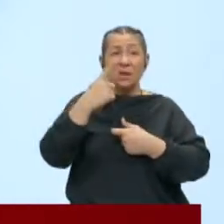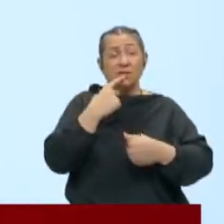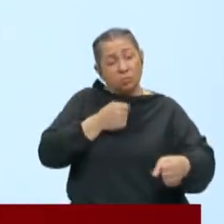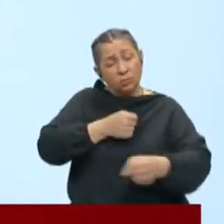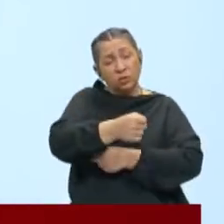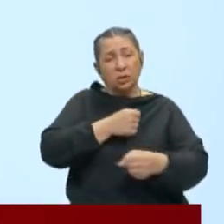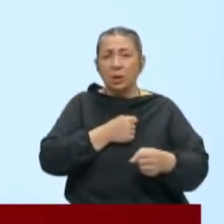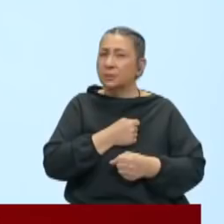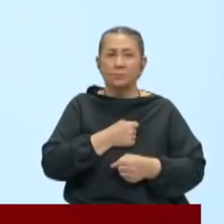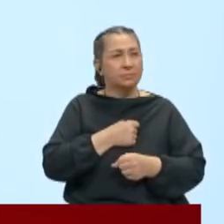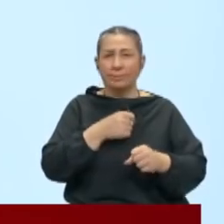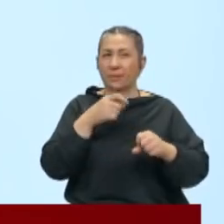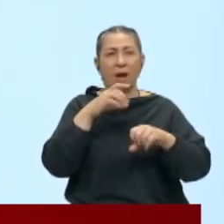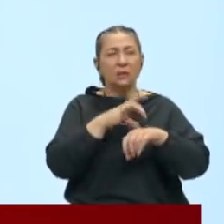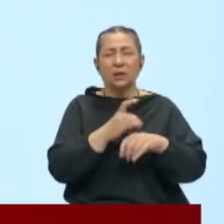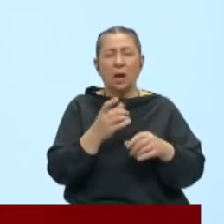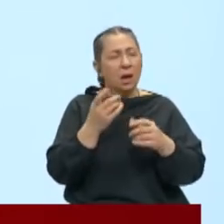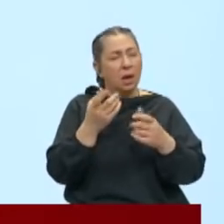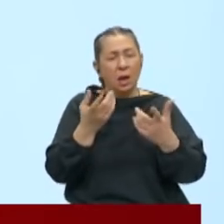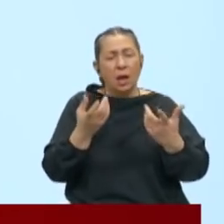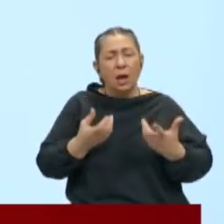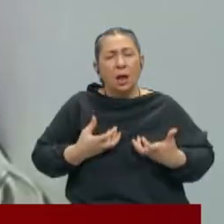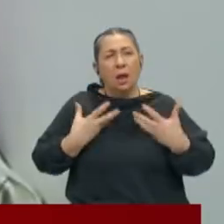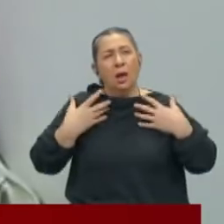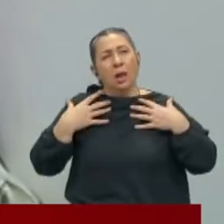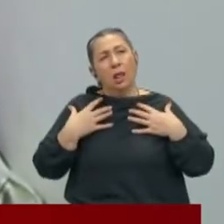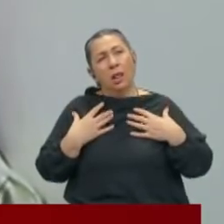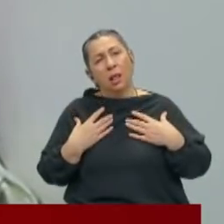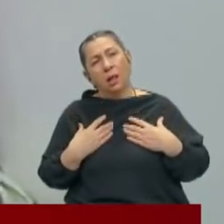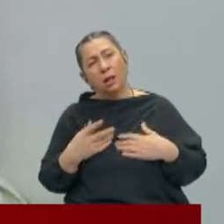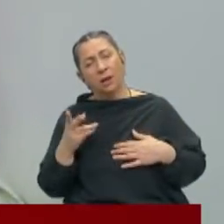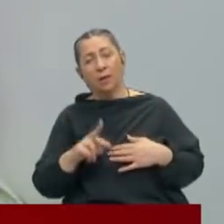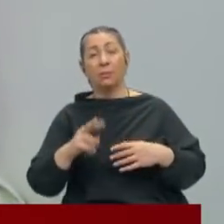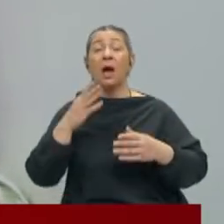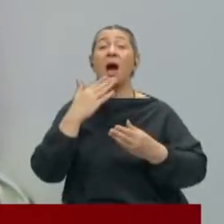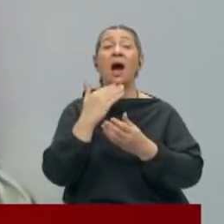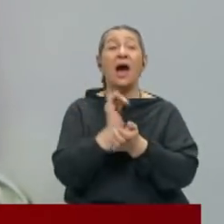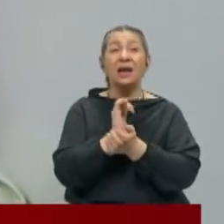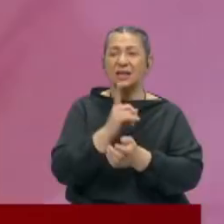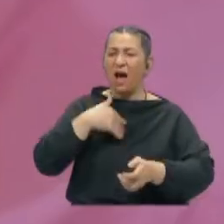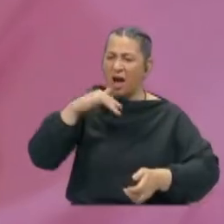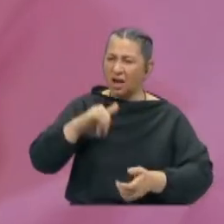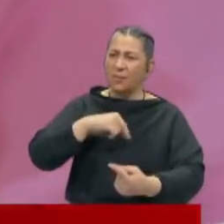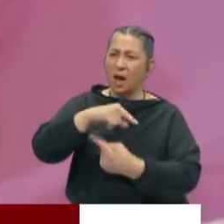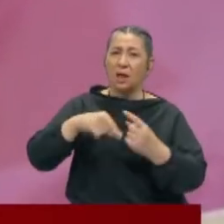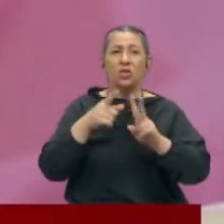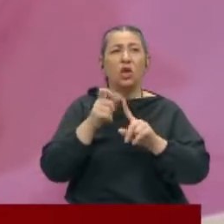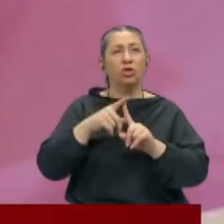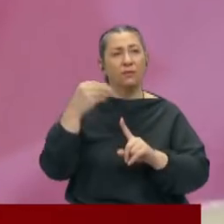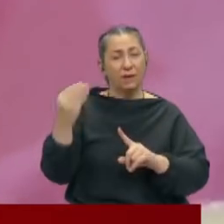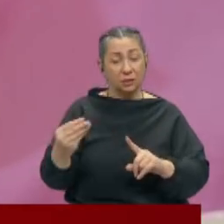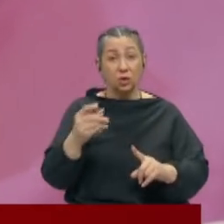ama aman vermedi hepatit. Hayatını kaybetti Zafer Açıkgözoğlu. Vasiyetiydi. Ailesine hakkımı arayın notunu